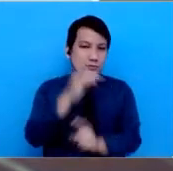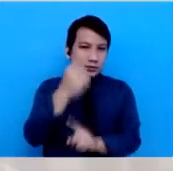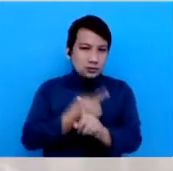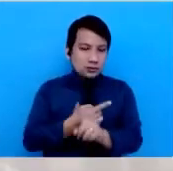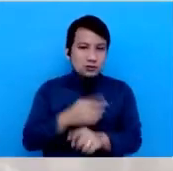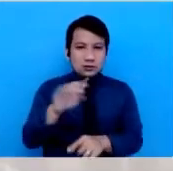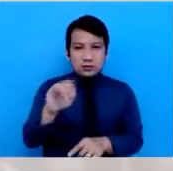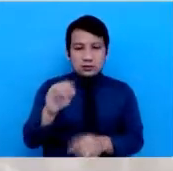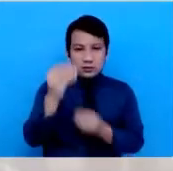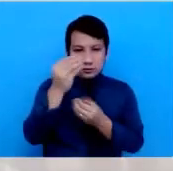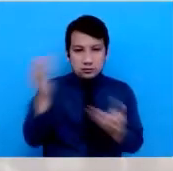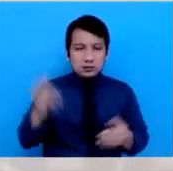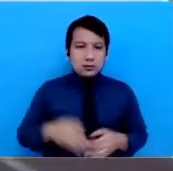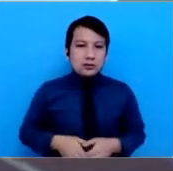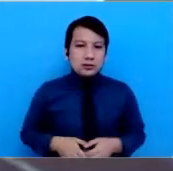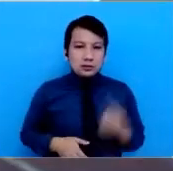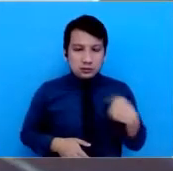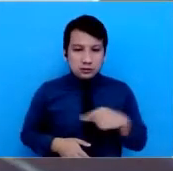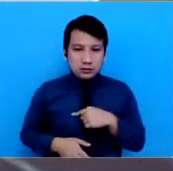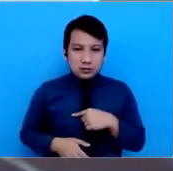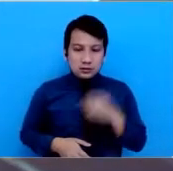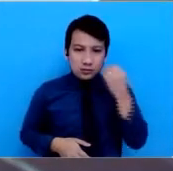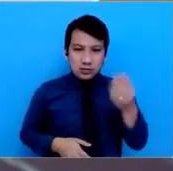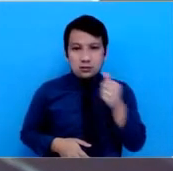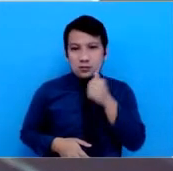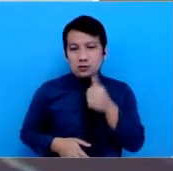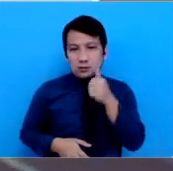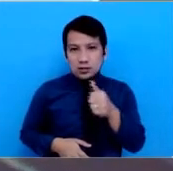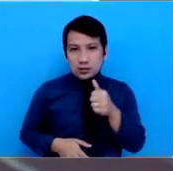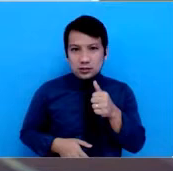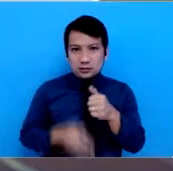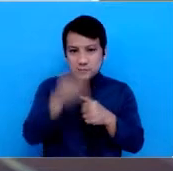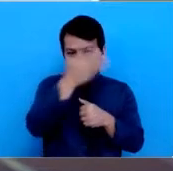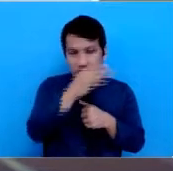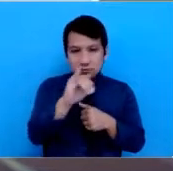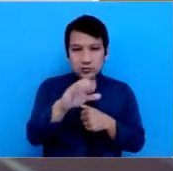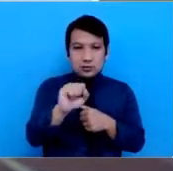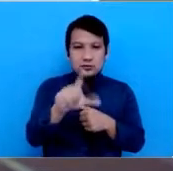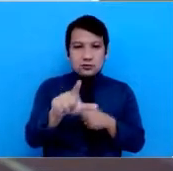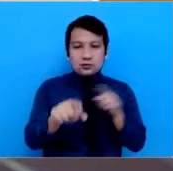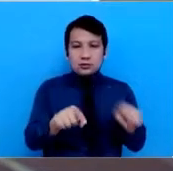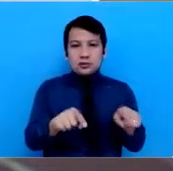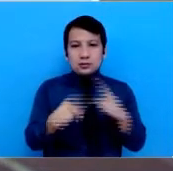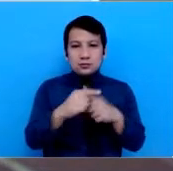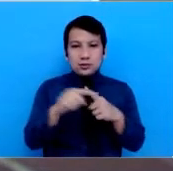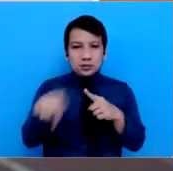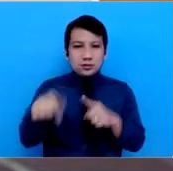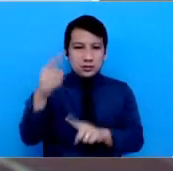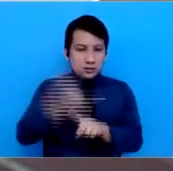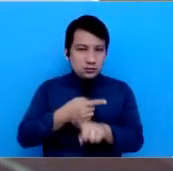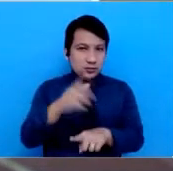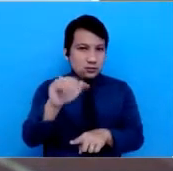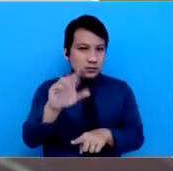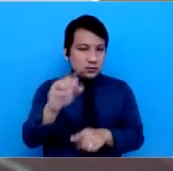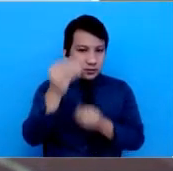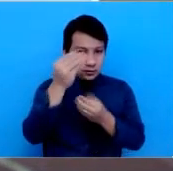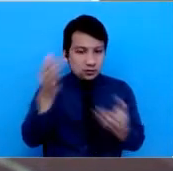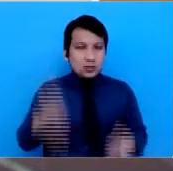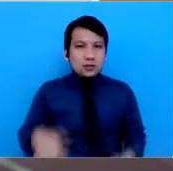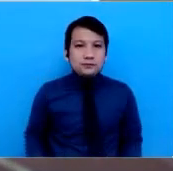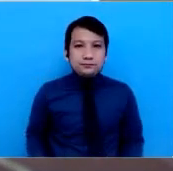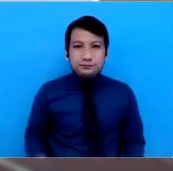ang ikatlong local case, babae rin mula sa Bicol Region, nagpositibo naman siya noong December 15. Ayon naman sa